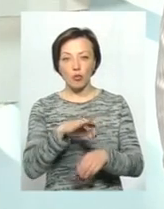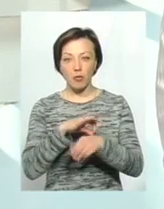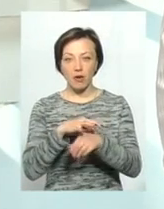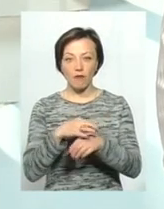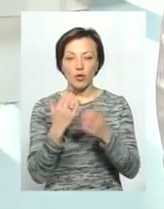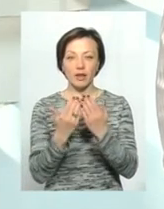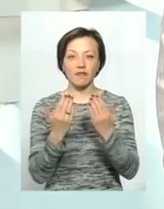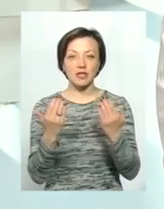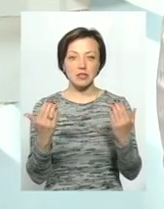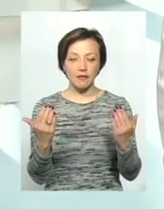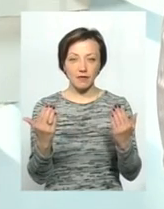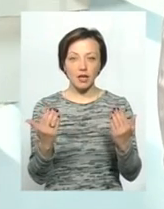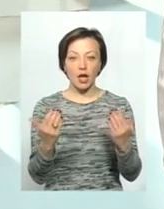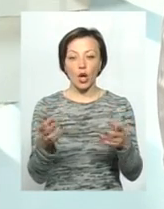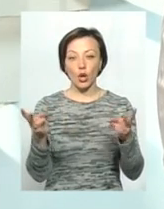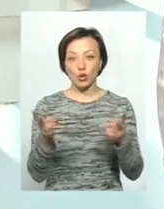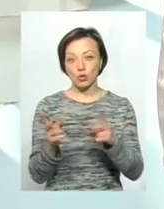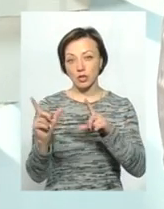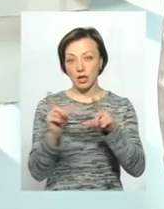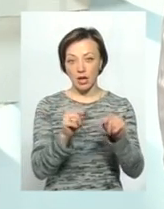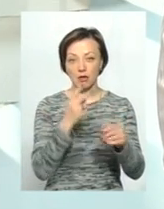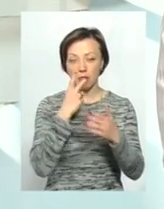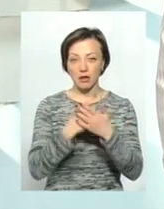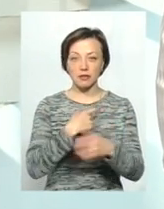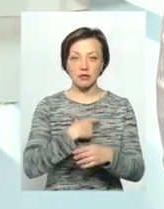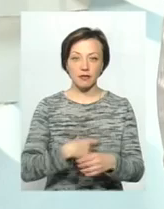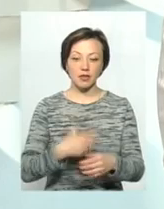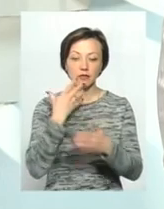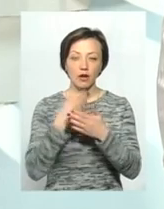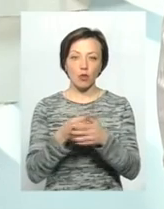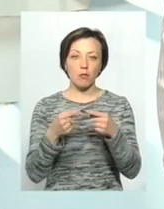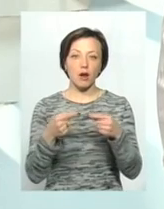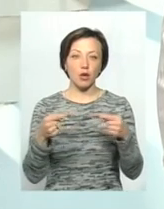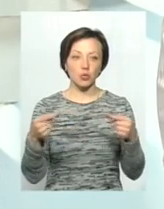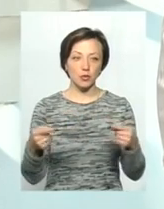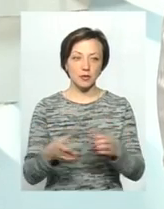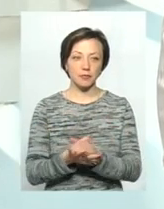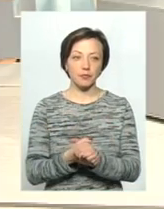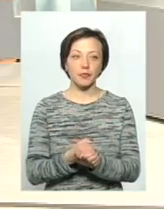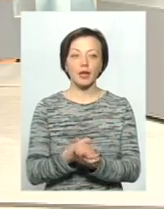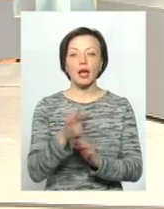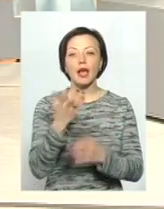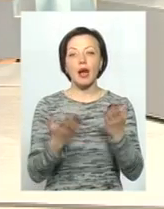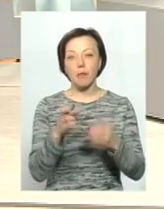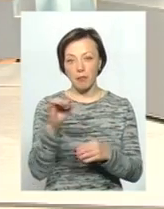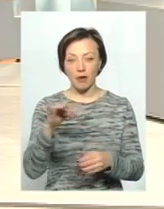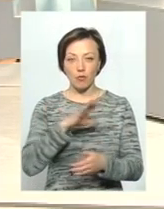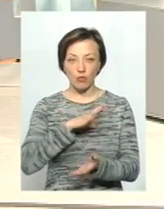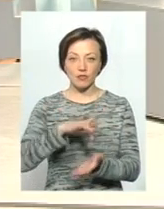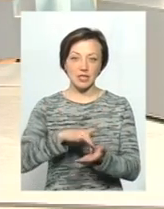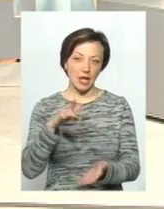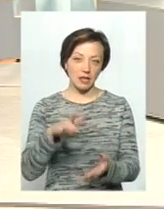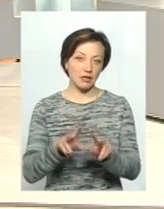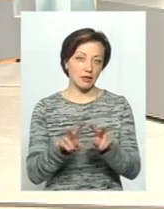Тобто, нужно їхати і показувати себе, показувати свою продукцію. Тобто, якби був центр, такий